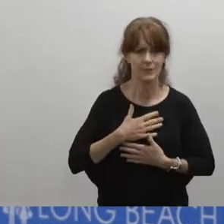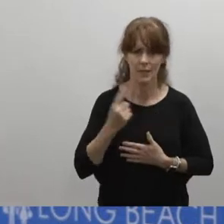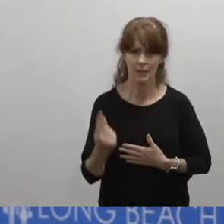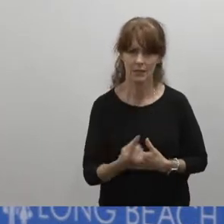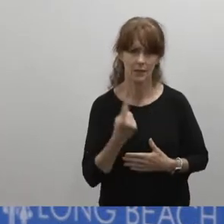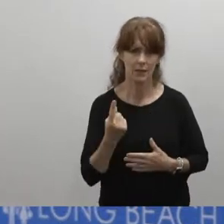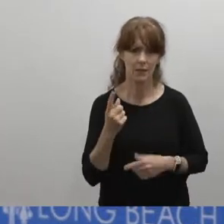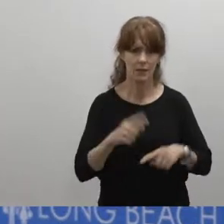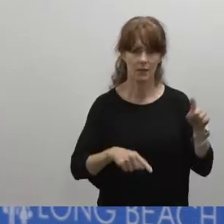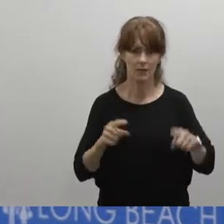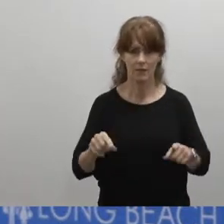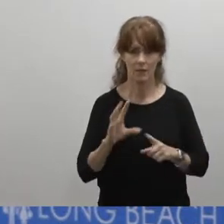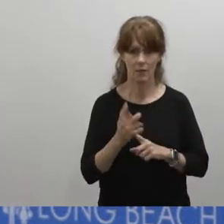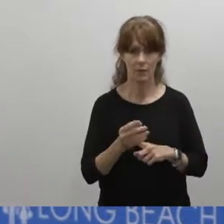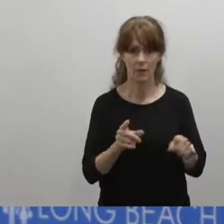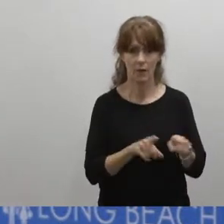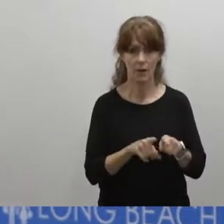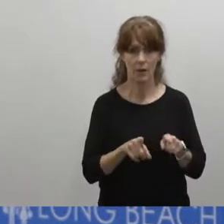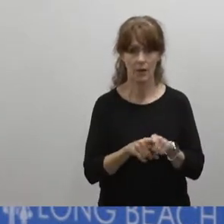Xâm bồ.